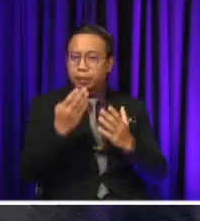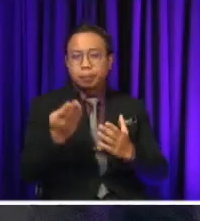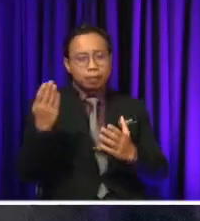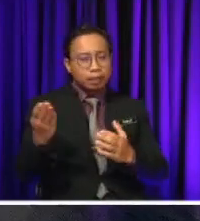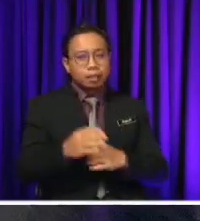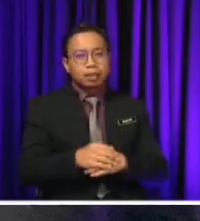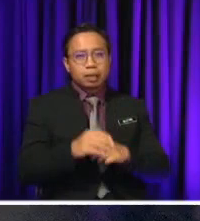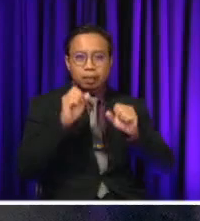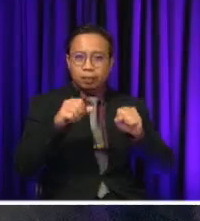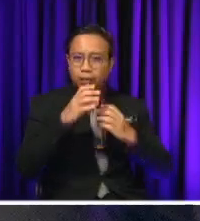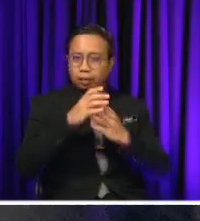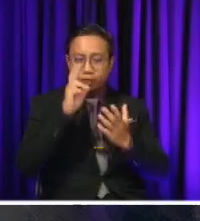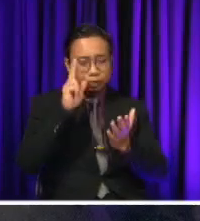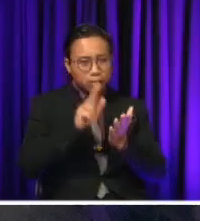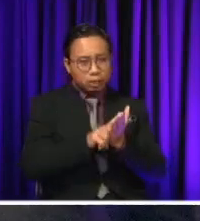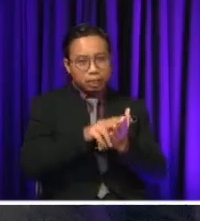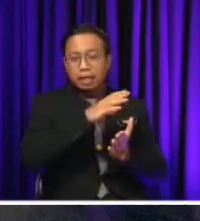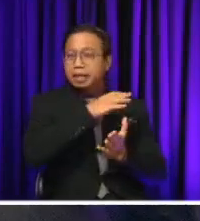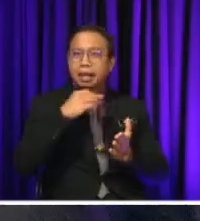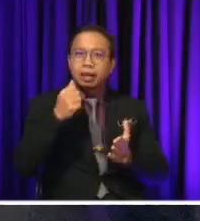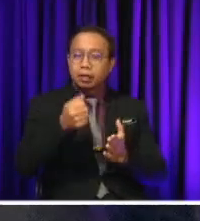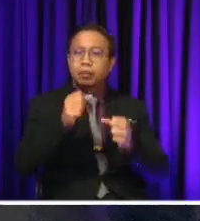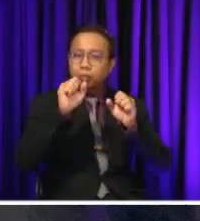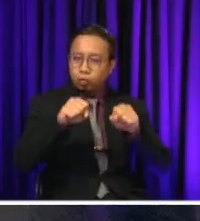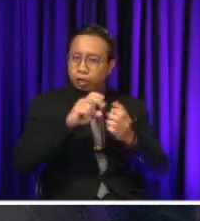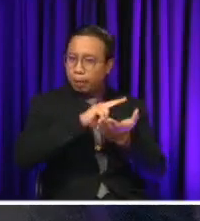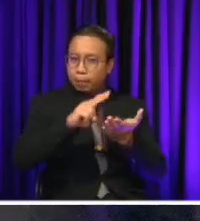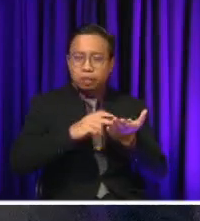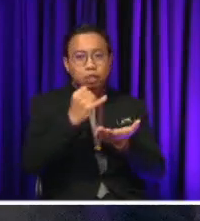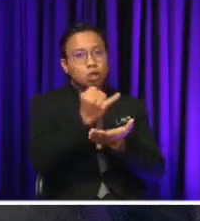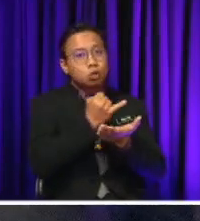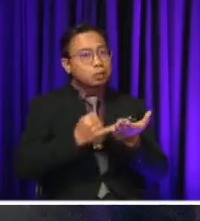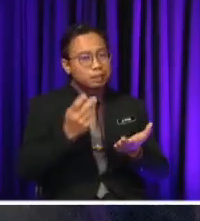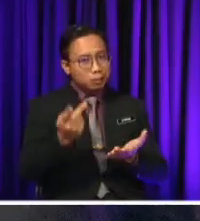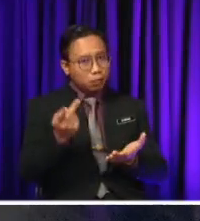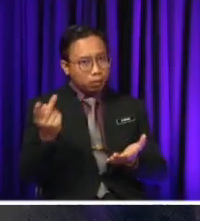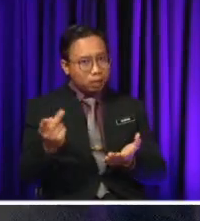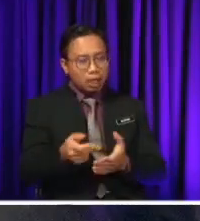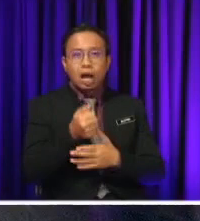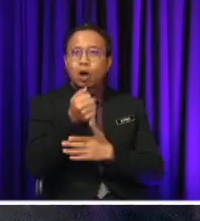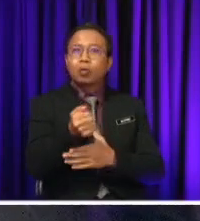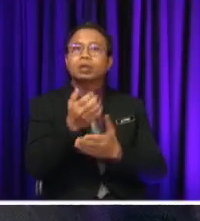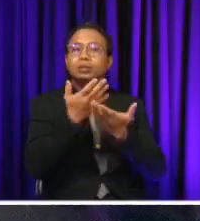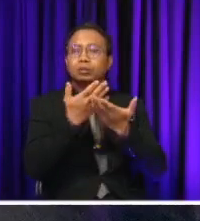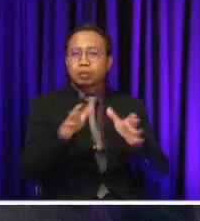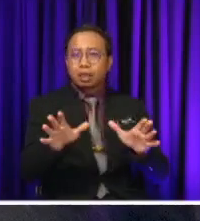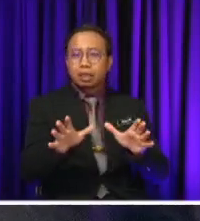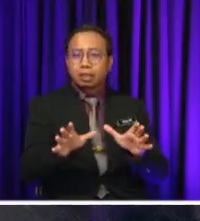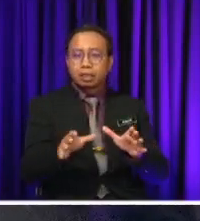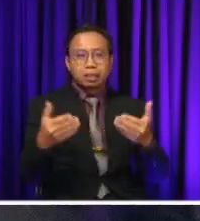boleh buat pengesahan dan awak boleh membaca lukisan produk maksudnya Awak dah